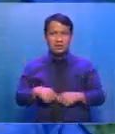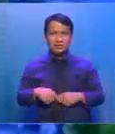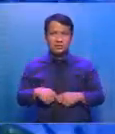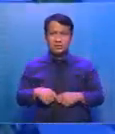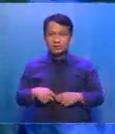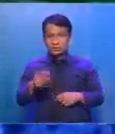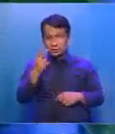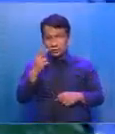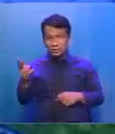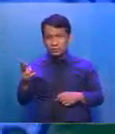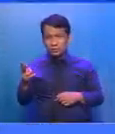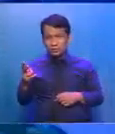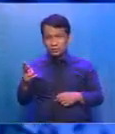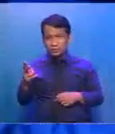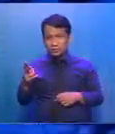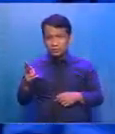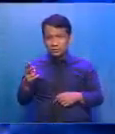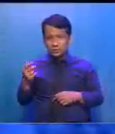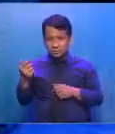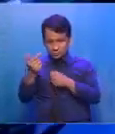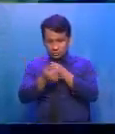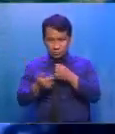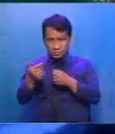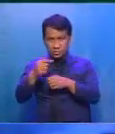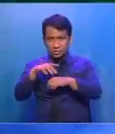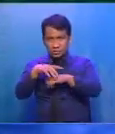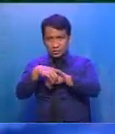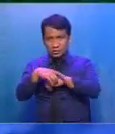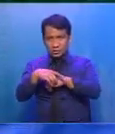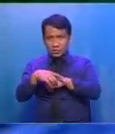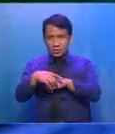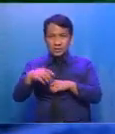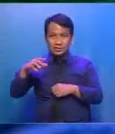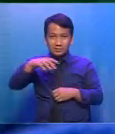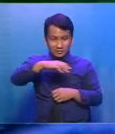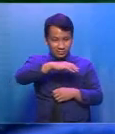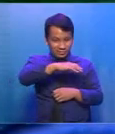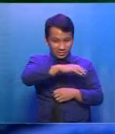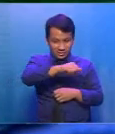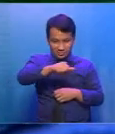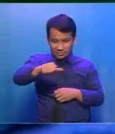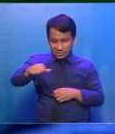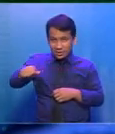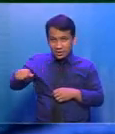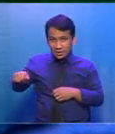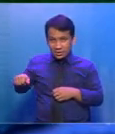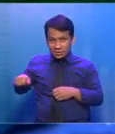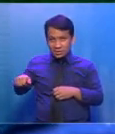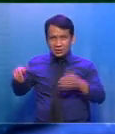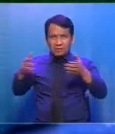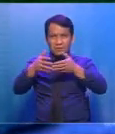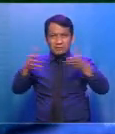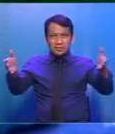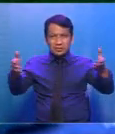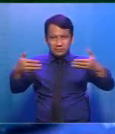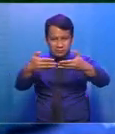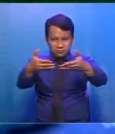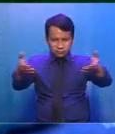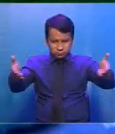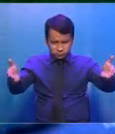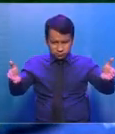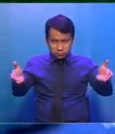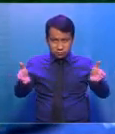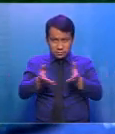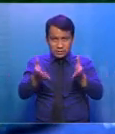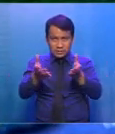papansinin po ninyo itong imahe ng Google Earth, ito pong Cagayan Valley ay parang isang higanteng planggana na babakuran ng Sierra